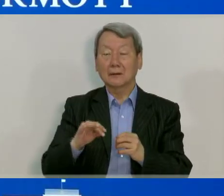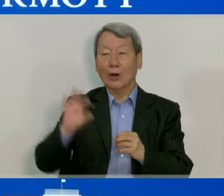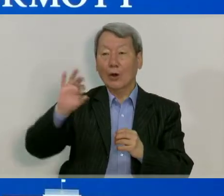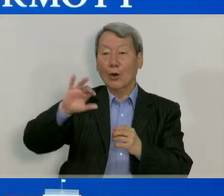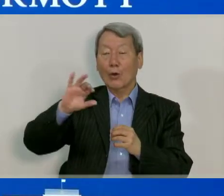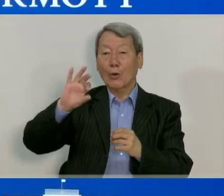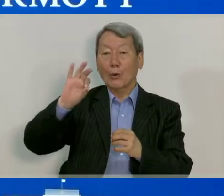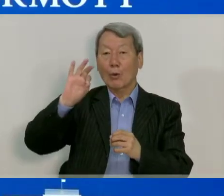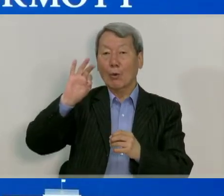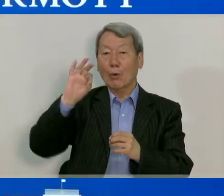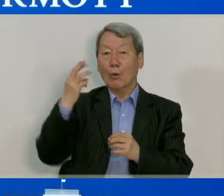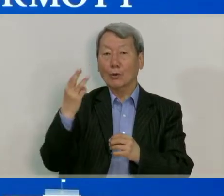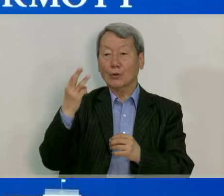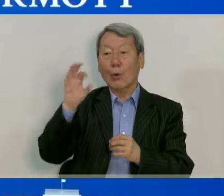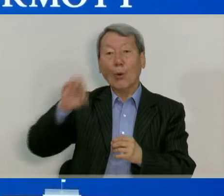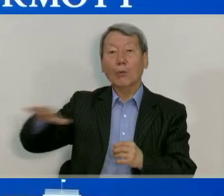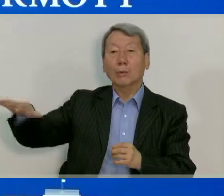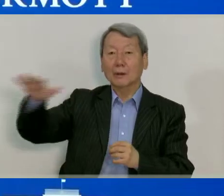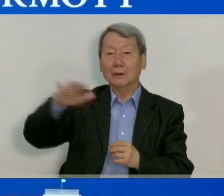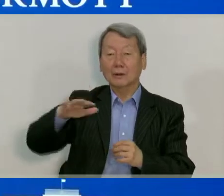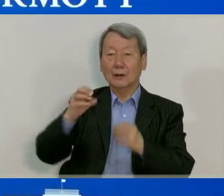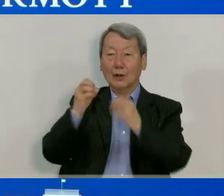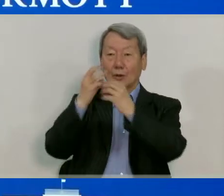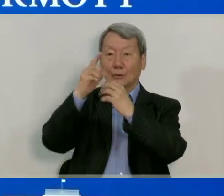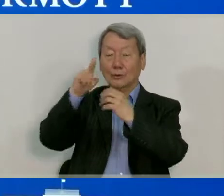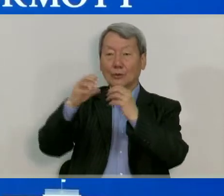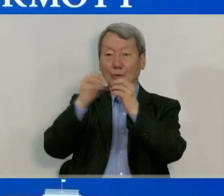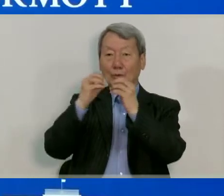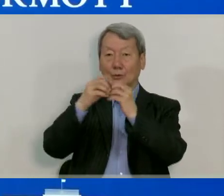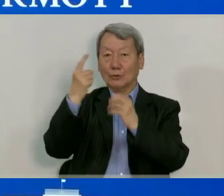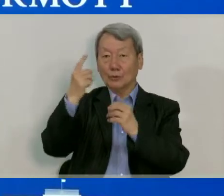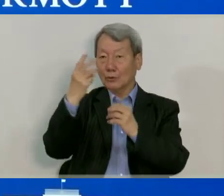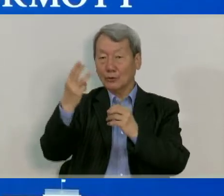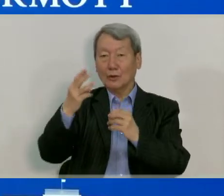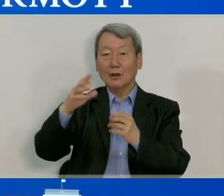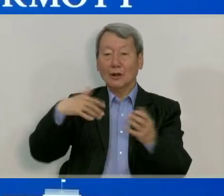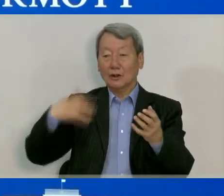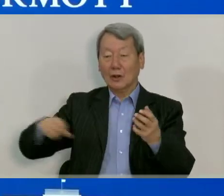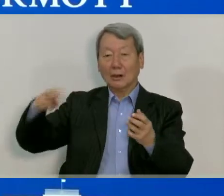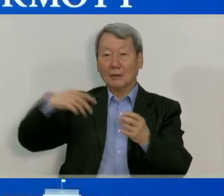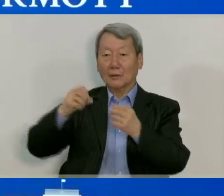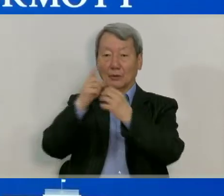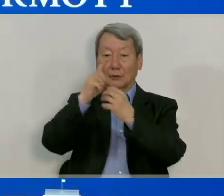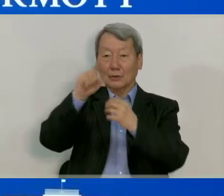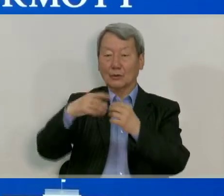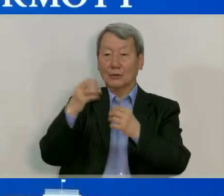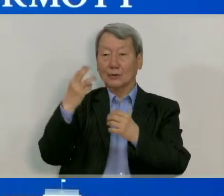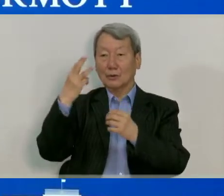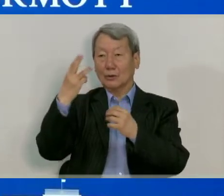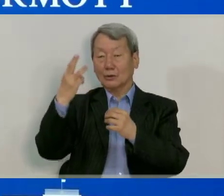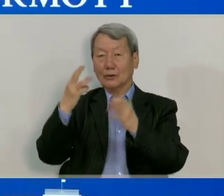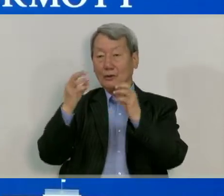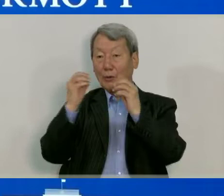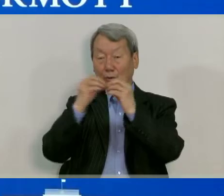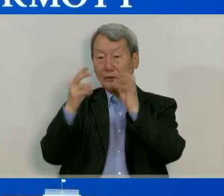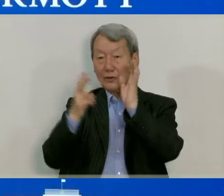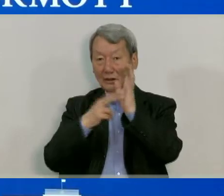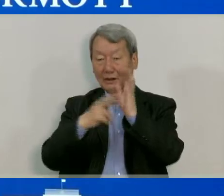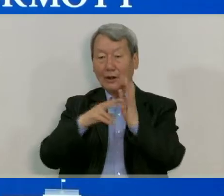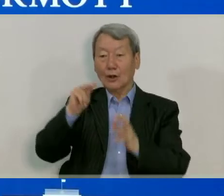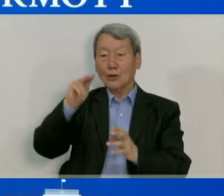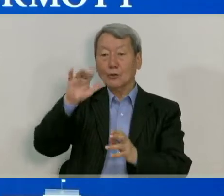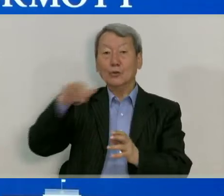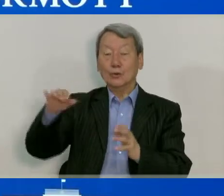Ош область боюнча 13.3%, Жалал-Абадта 11.7%, Чүй